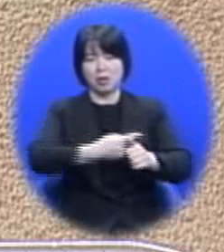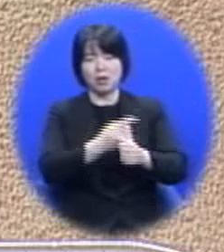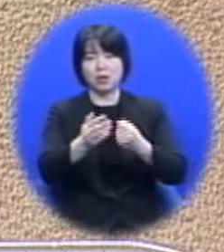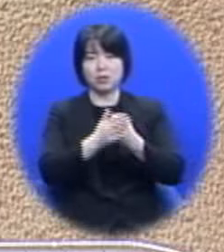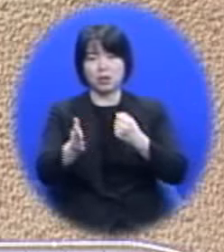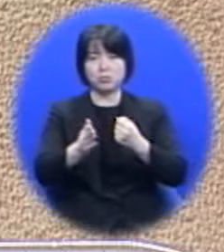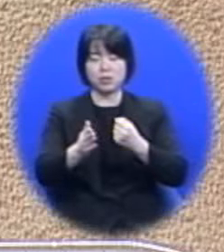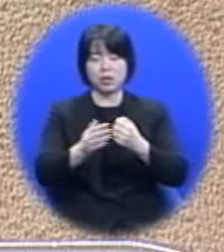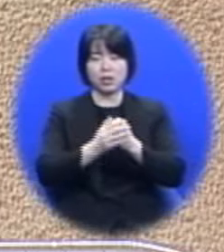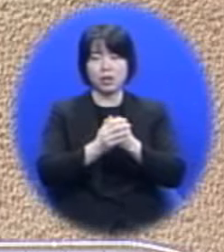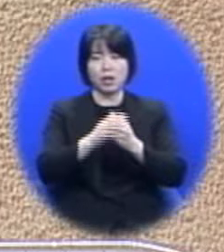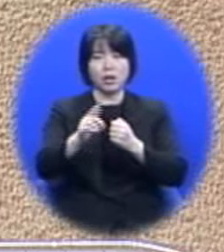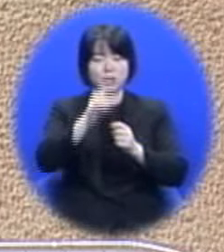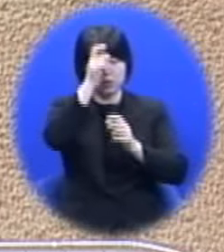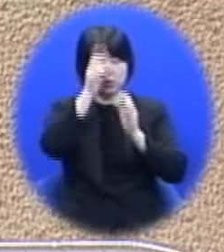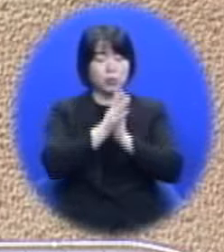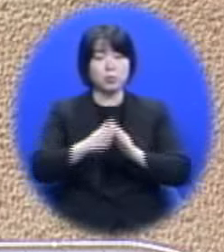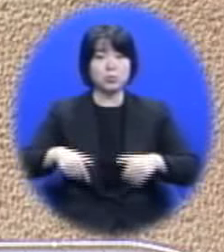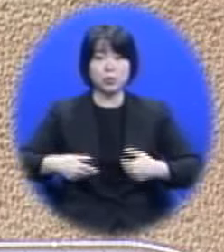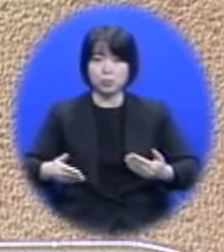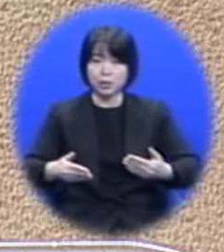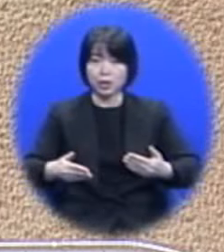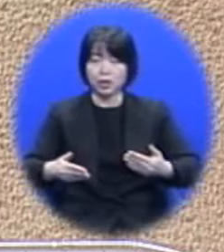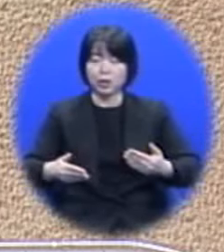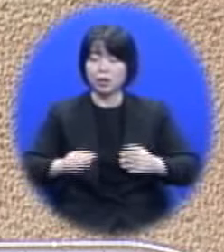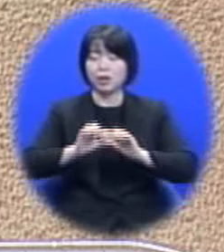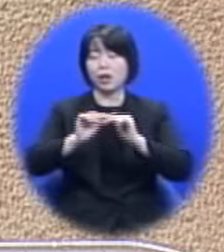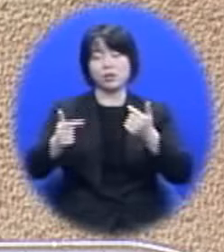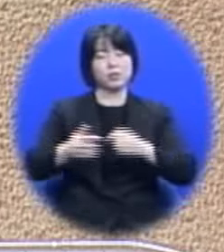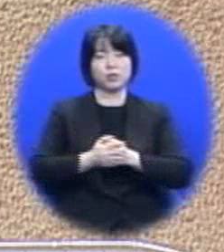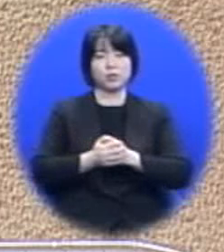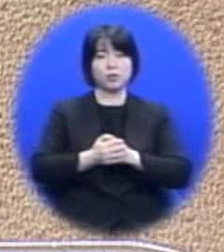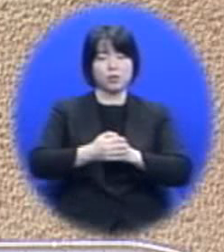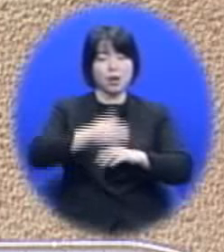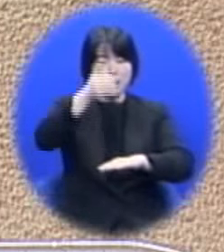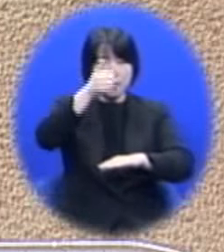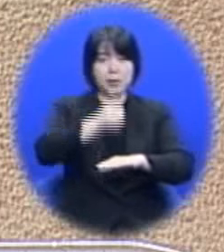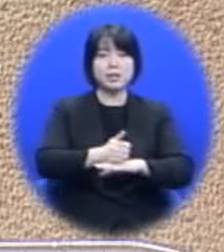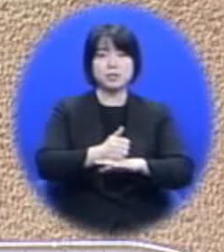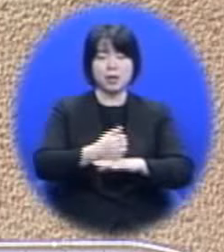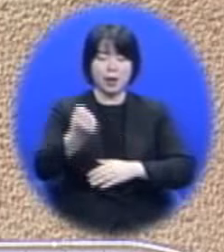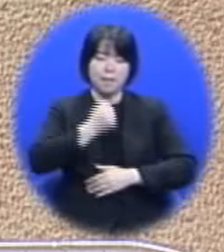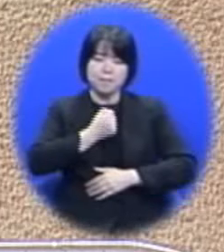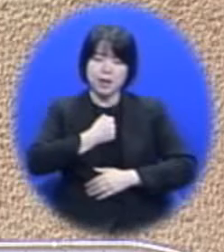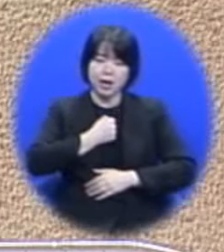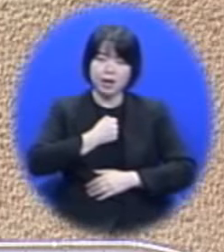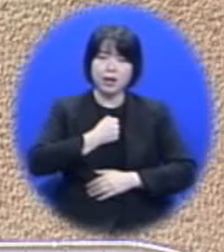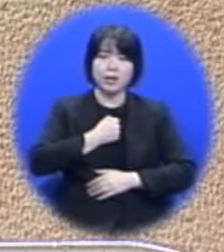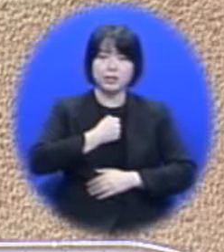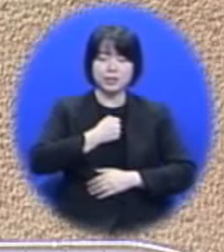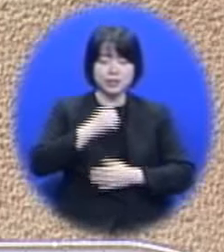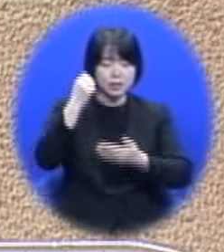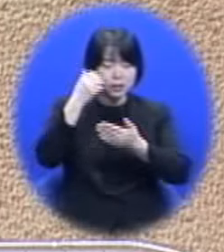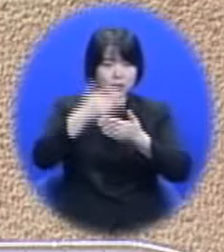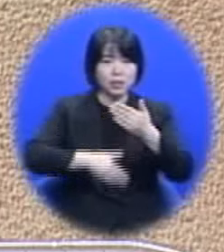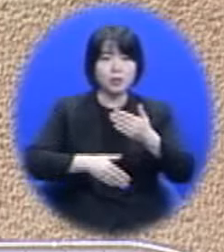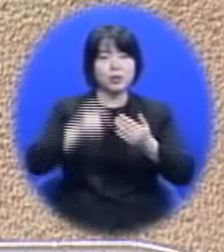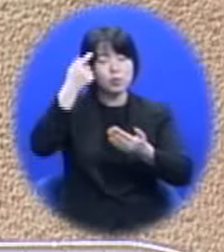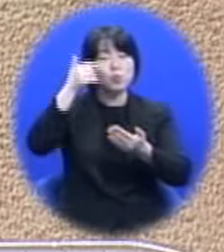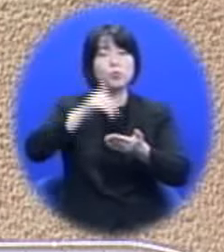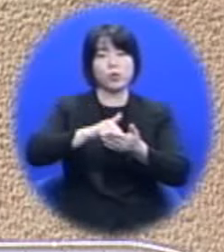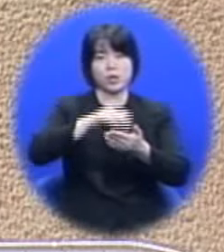없었기 때문에 결국은 가슴을 치는, 땅을 치는 후회를 남기는 행동을 하게